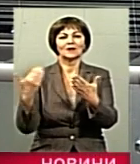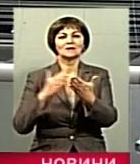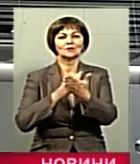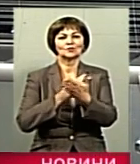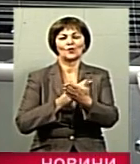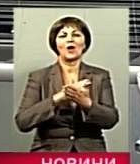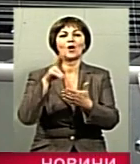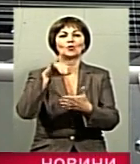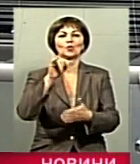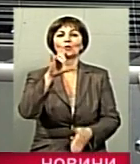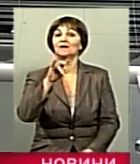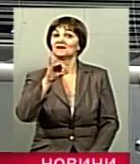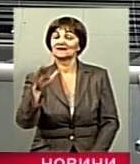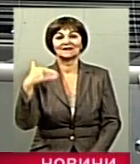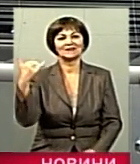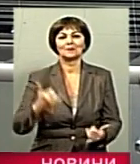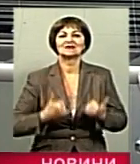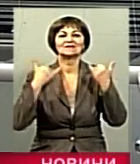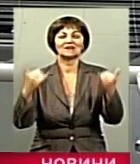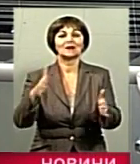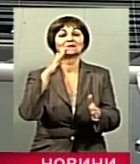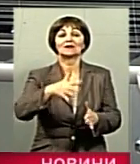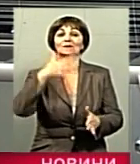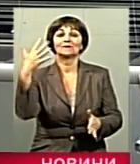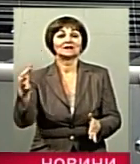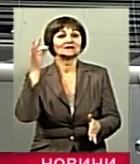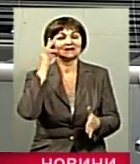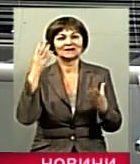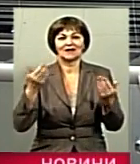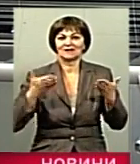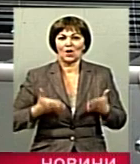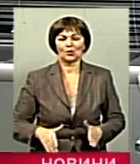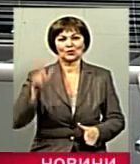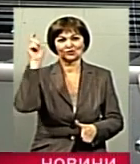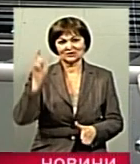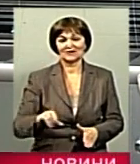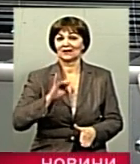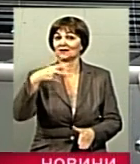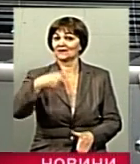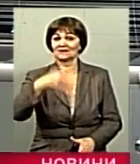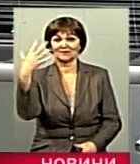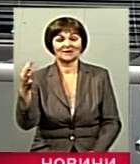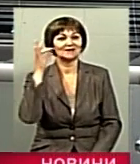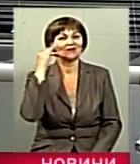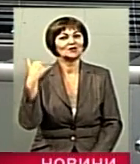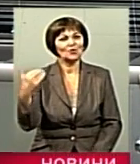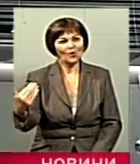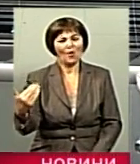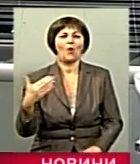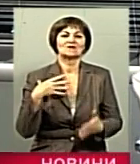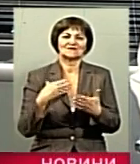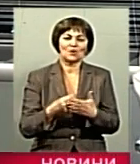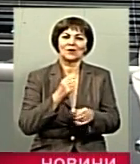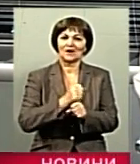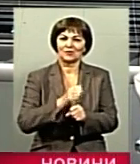художника України Юрія Дубініна. Її присвятили 55-річчю від дня народження митця та 25-річчю його творчої діяльності